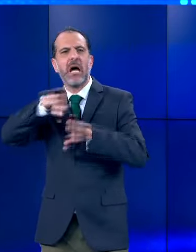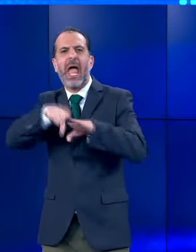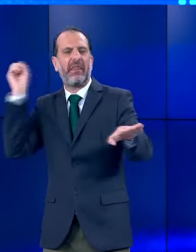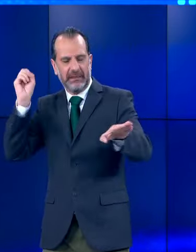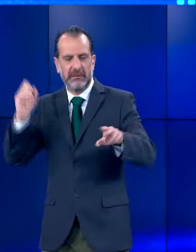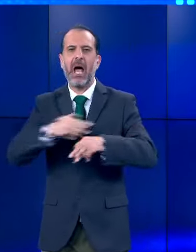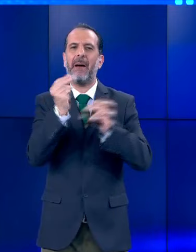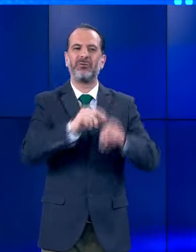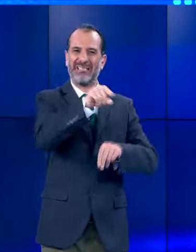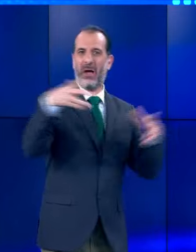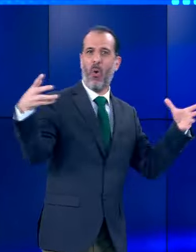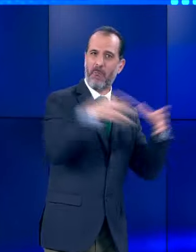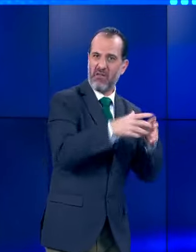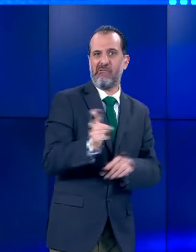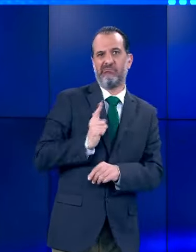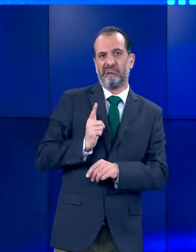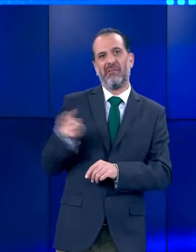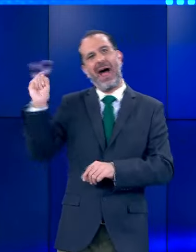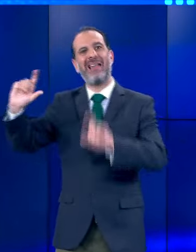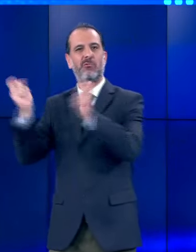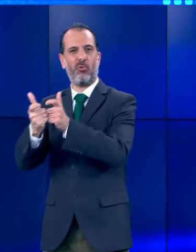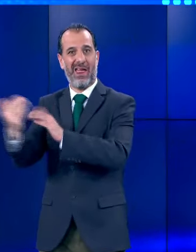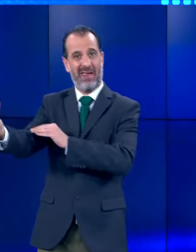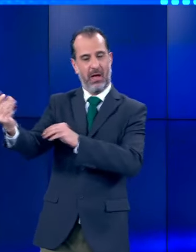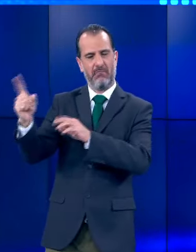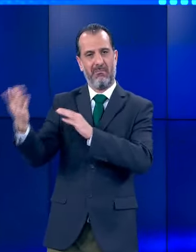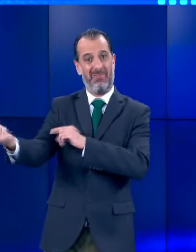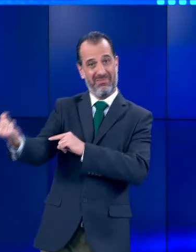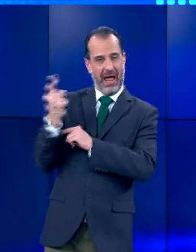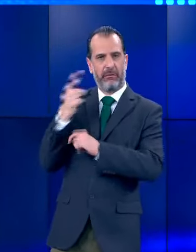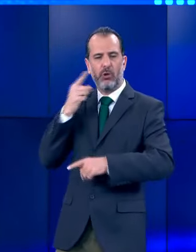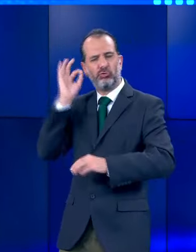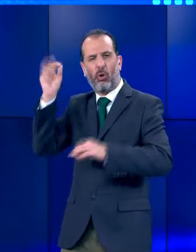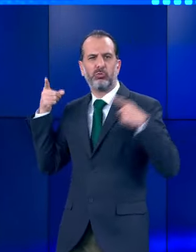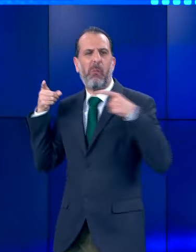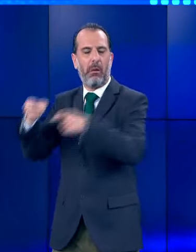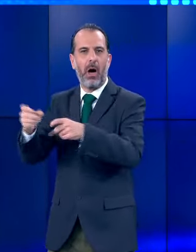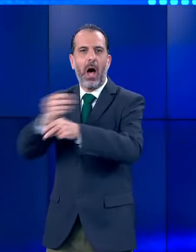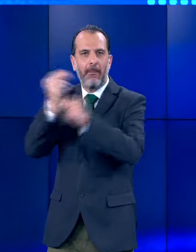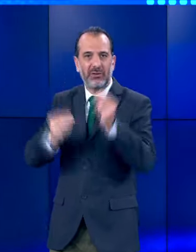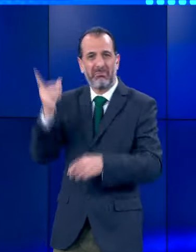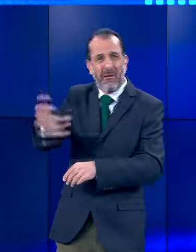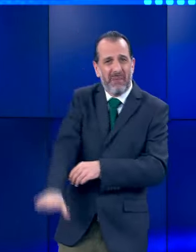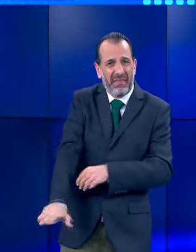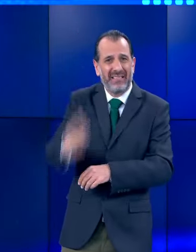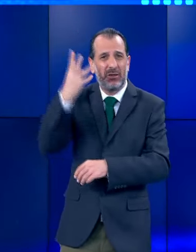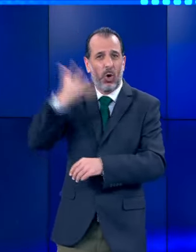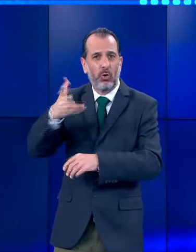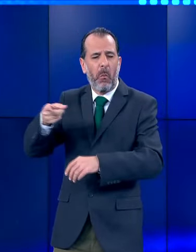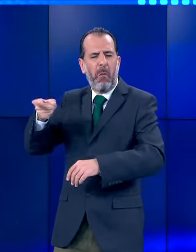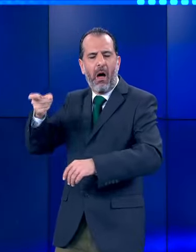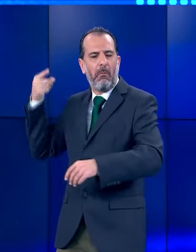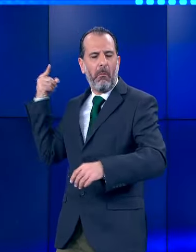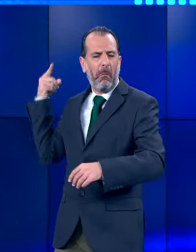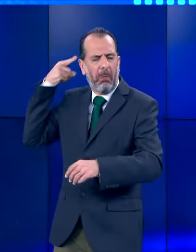περιοχή. Οι δράστες φαίνεται να είχαν στήσει καρτέρι στην οικογένεια του άτυχου παιδιού. Στο σημείο της τραγωδίας είναι ο αστυνομικός μας συντάκτης, ο